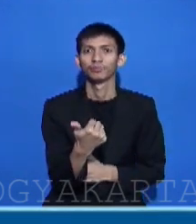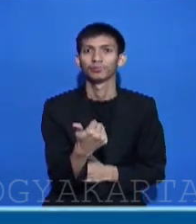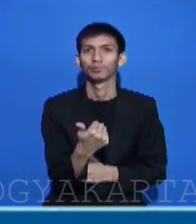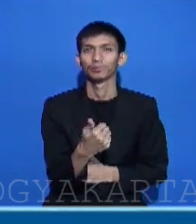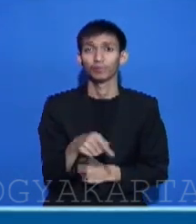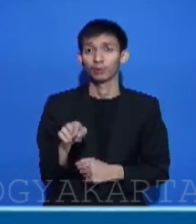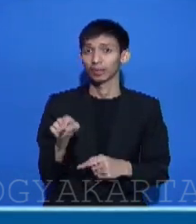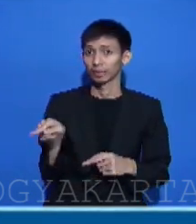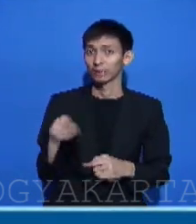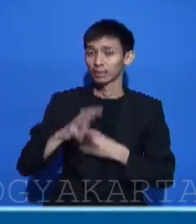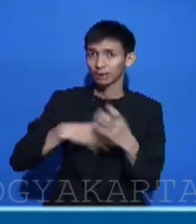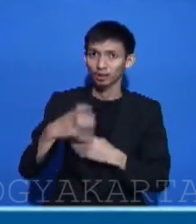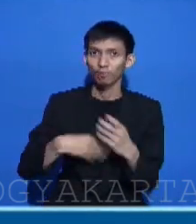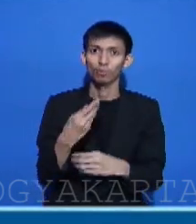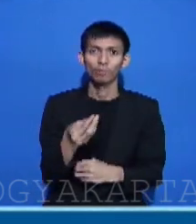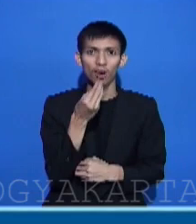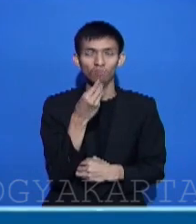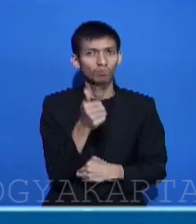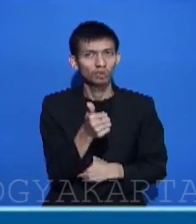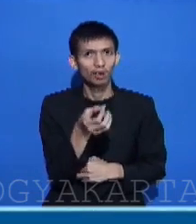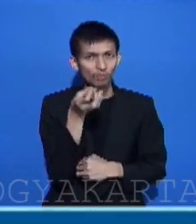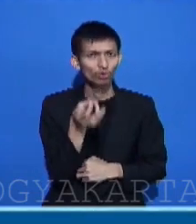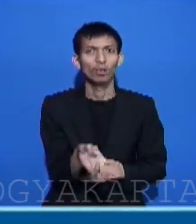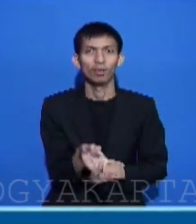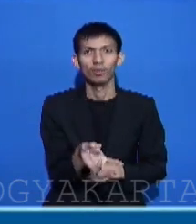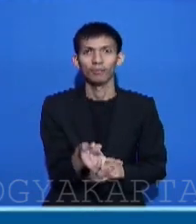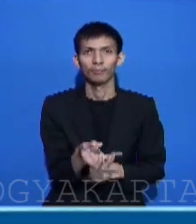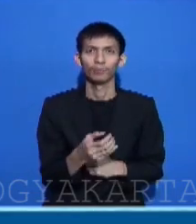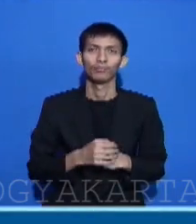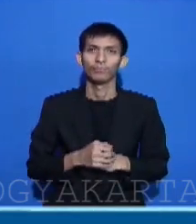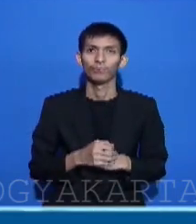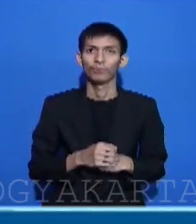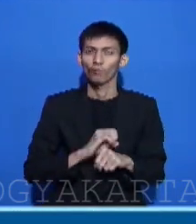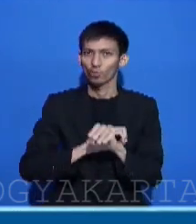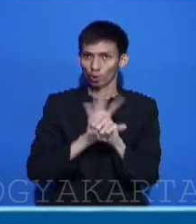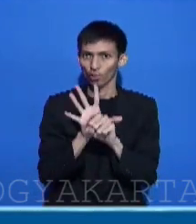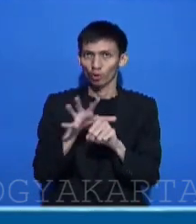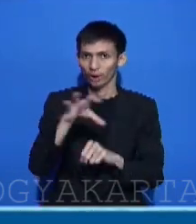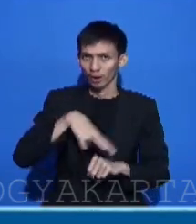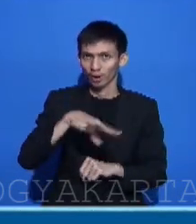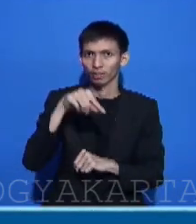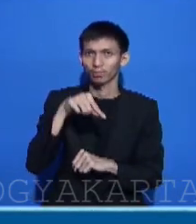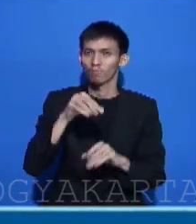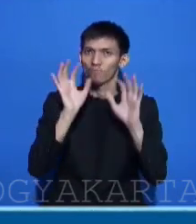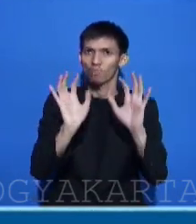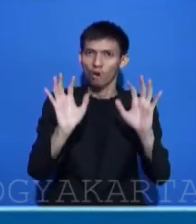nan Sarti kadang Tani wargom Bugel Kulon Progo ingkang sampun bangunan